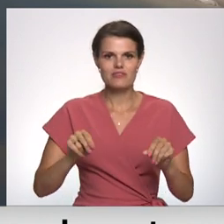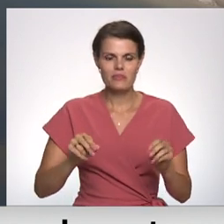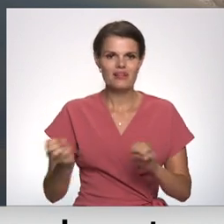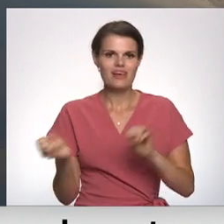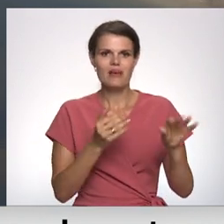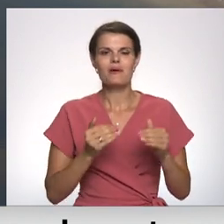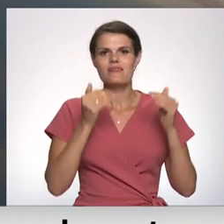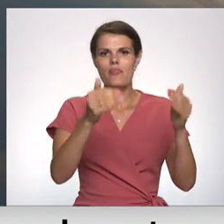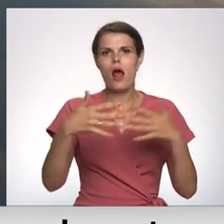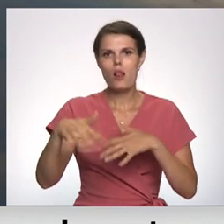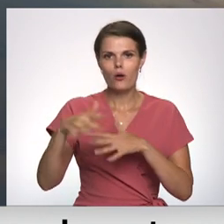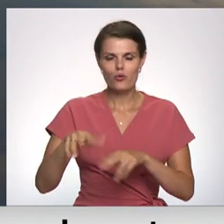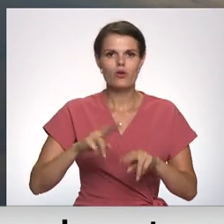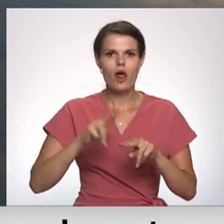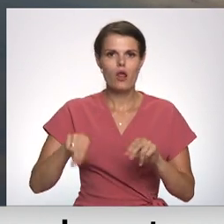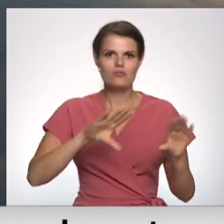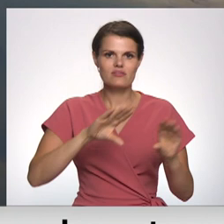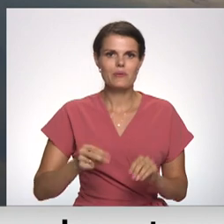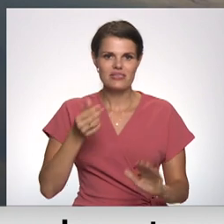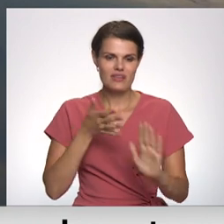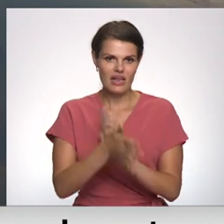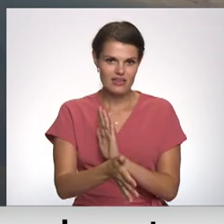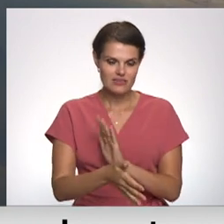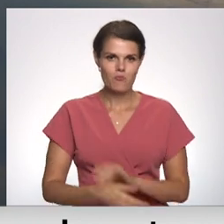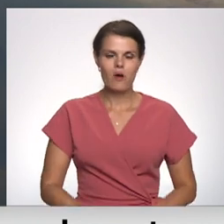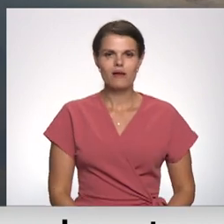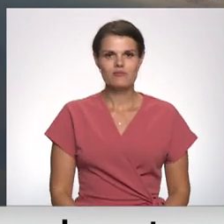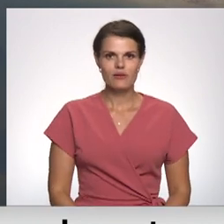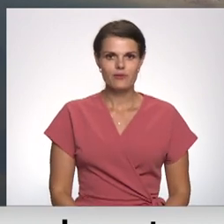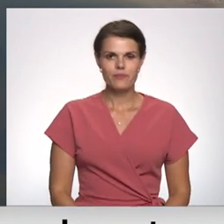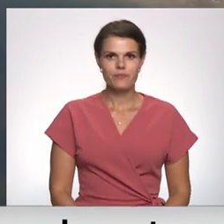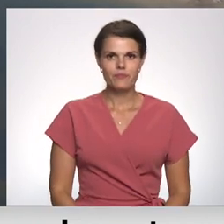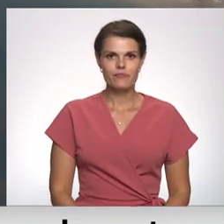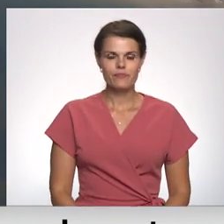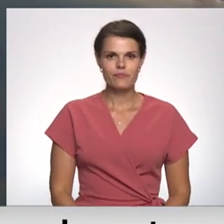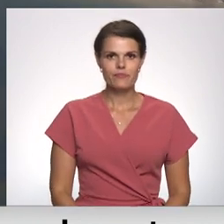jūrā, kas ļaušot samazināt izmaksas. Sandra Leitāne, Andris Pāns, Vidzemes televīzija.